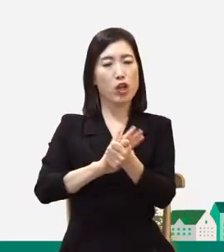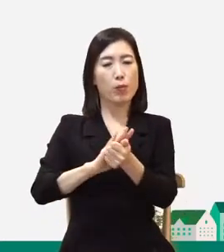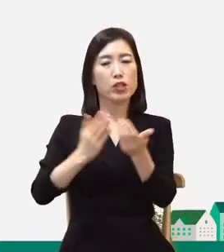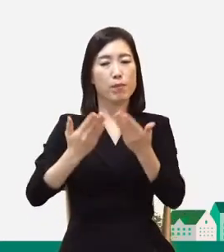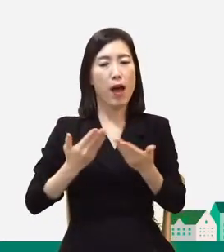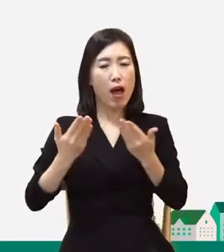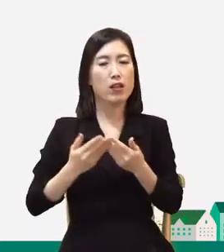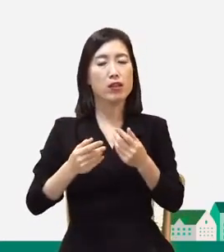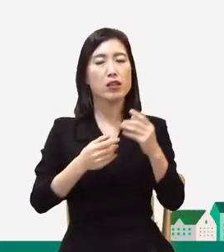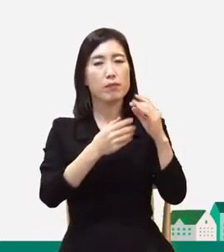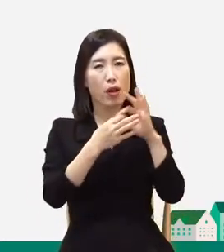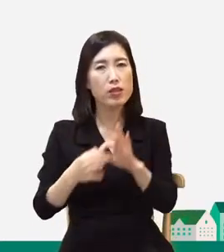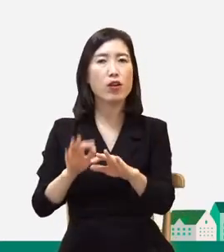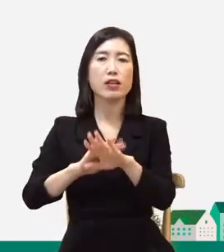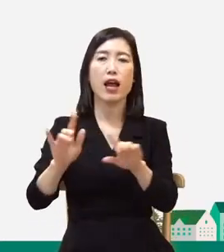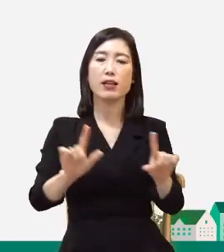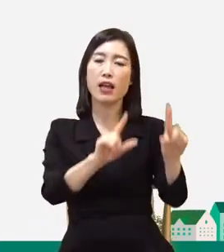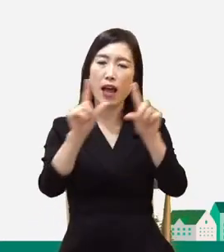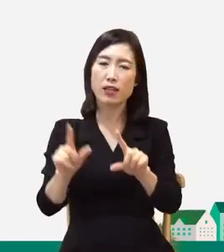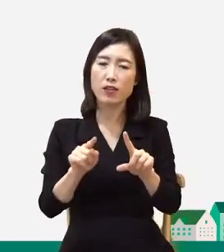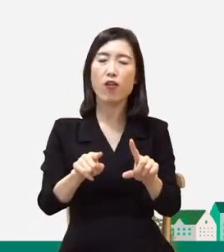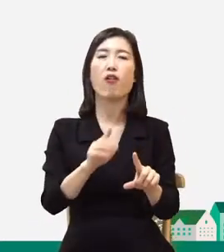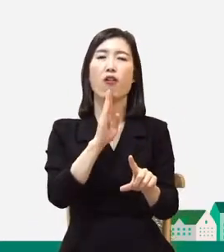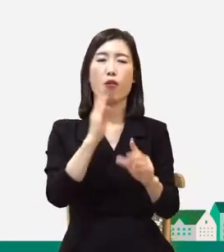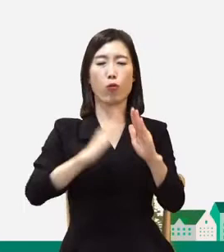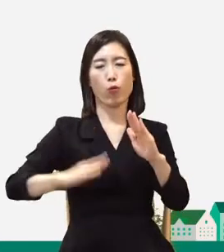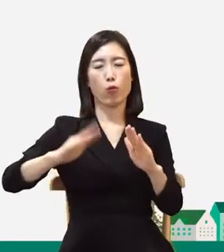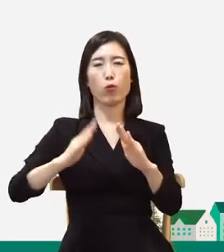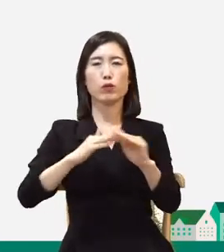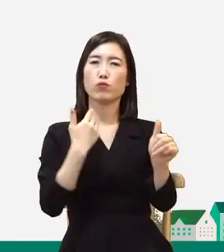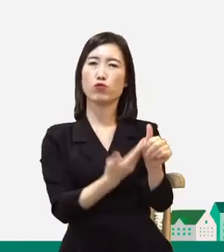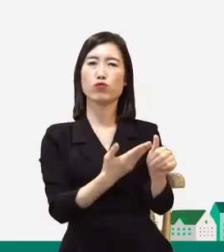결국 샘소년 집의 지원주택이 아닐까 생각을 해봤습니다.